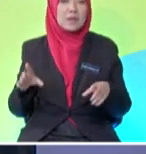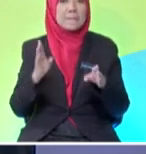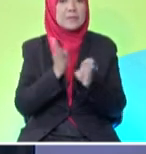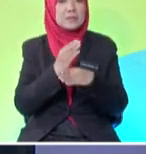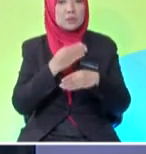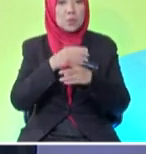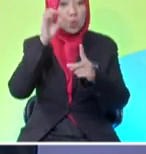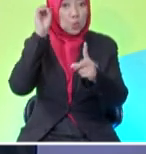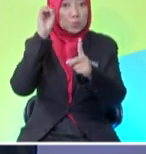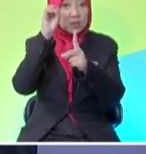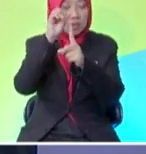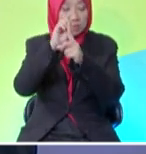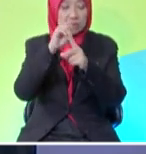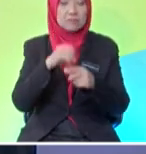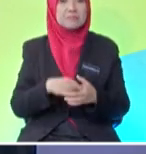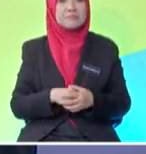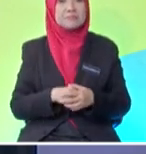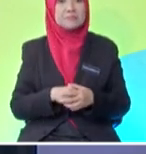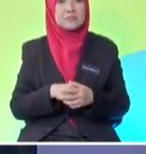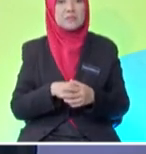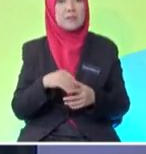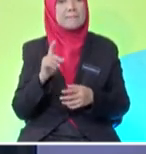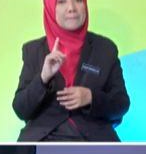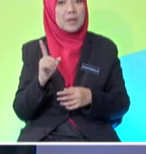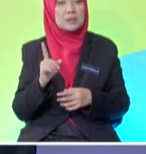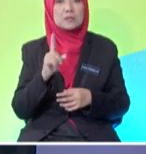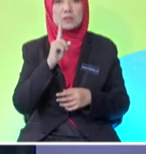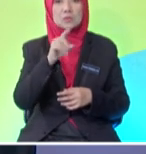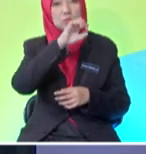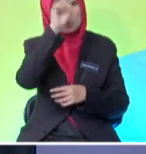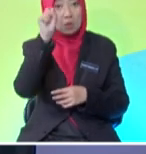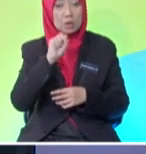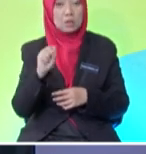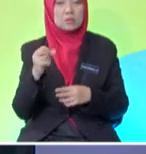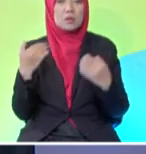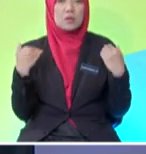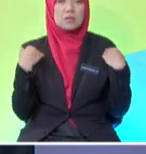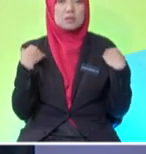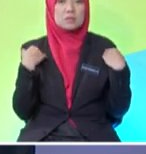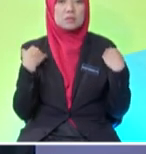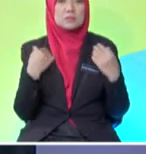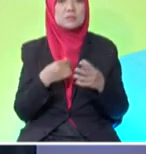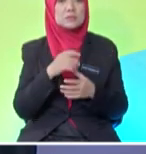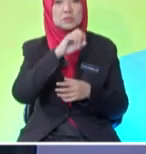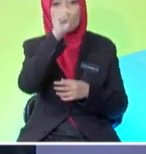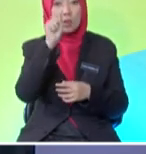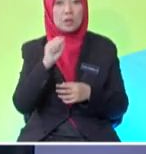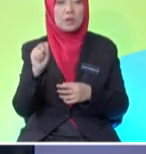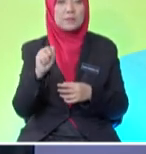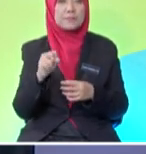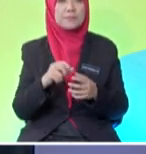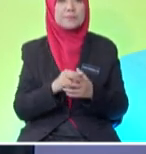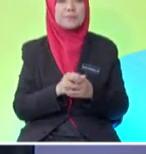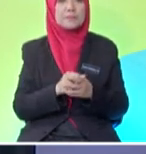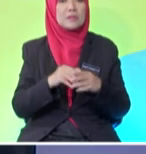objektif sebagai bentuk yang mana setiap soalan ini dia di ketika sebagai soalan Aras